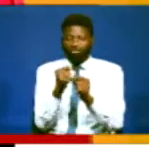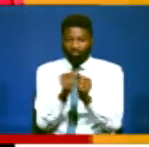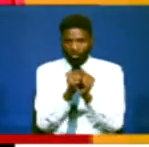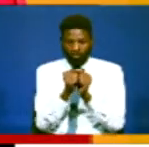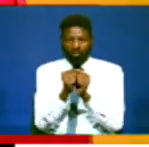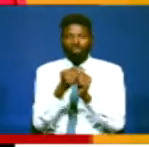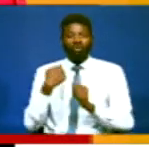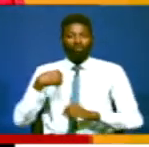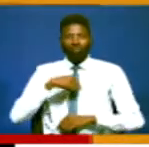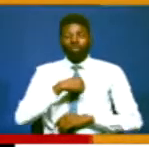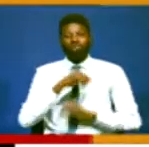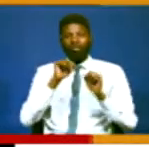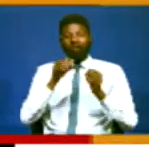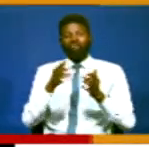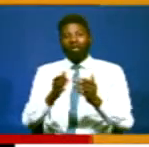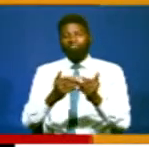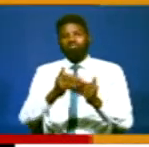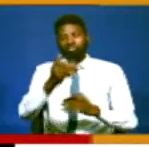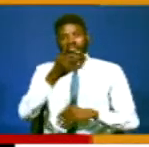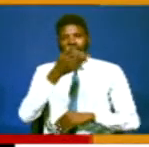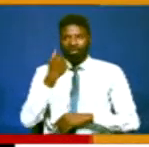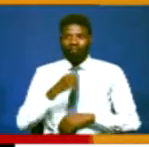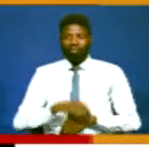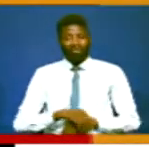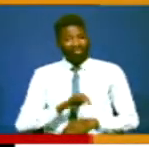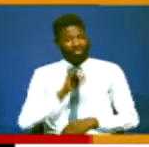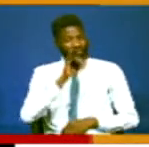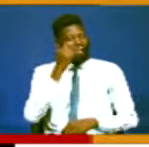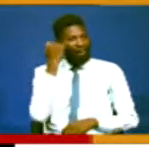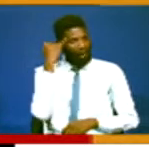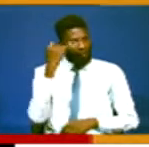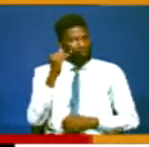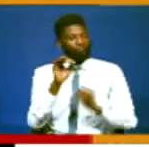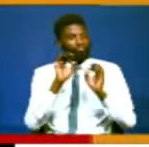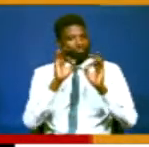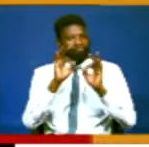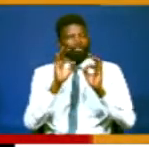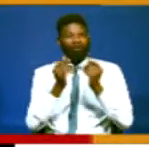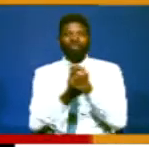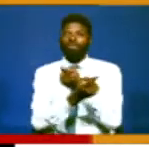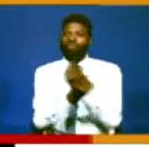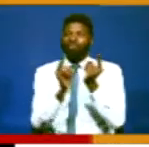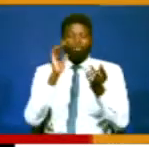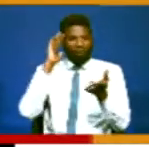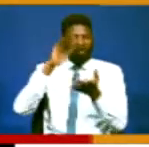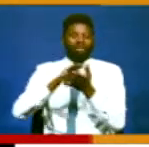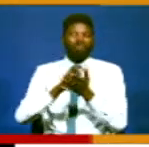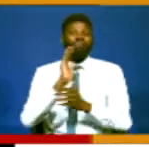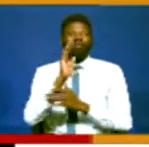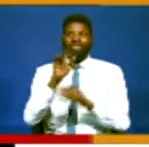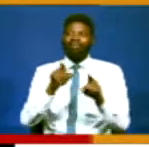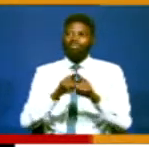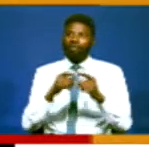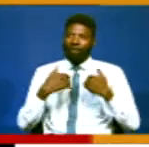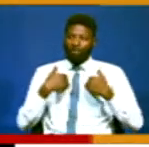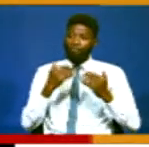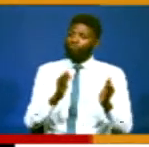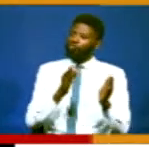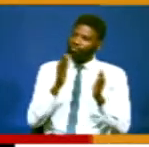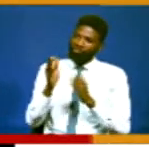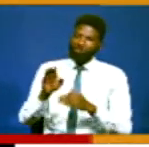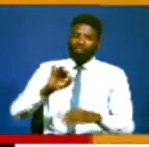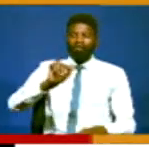ni mwongozo ama ni fikra ambayo kila mtu tunaamini tutakuwa nayo. Nataka nikuje kwako bwana Jasper, tumesema kwa